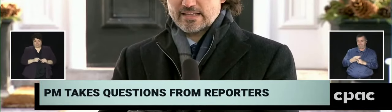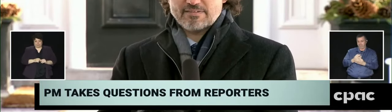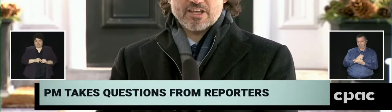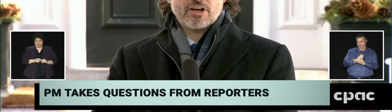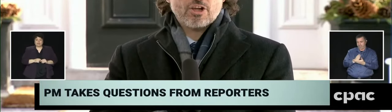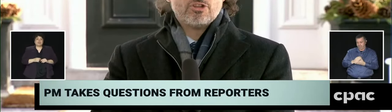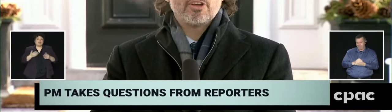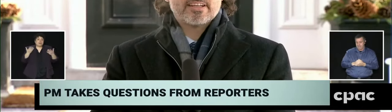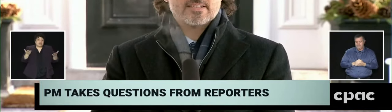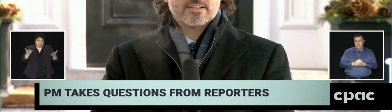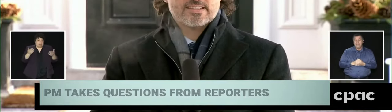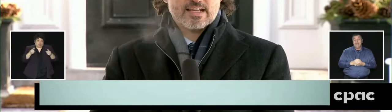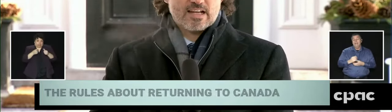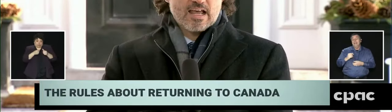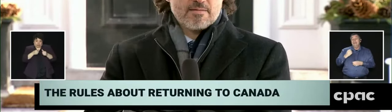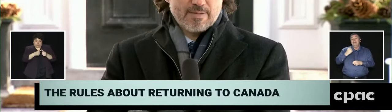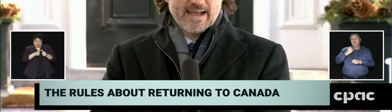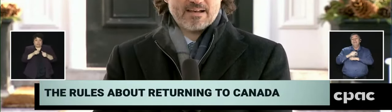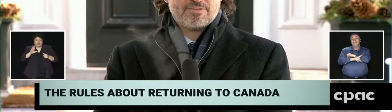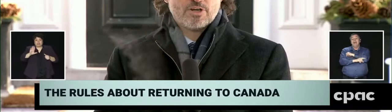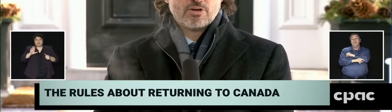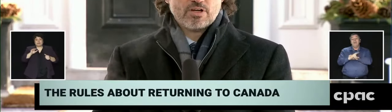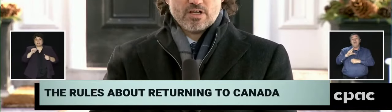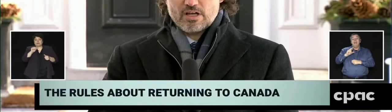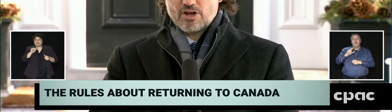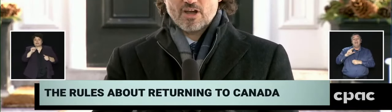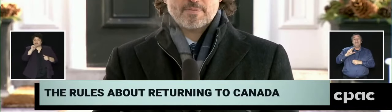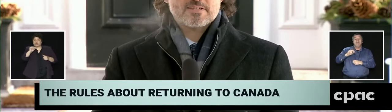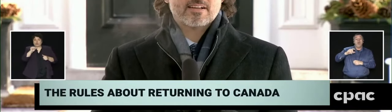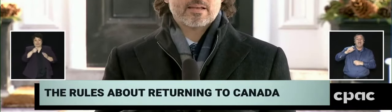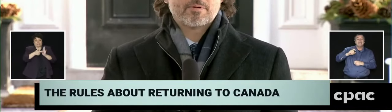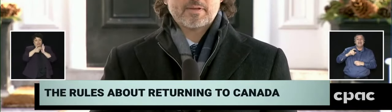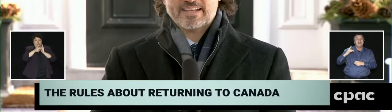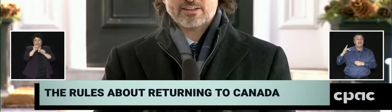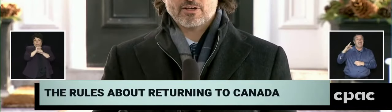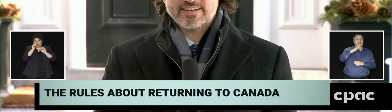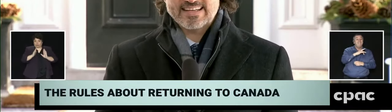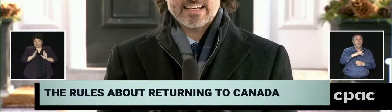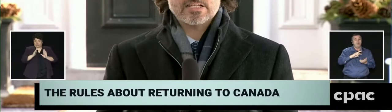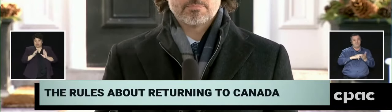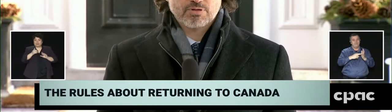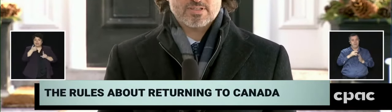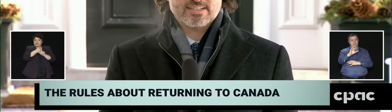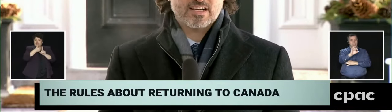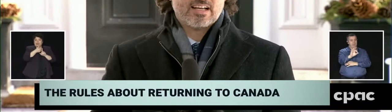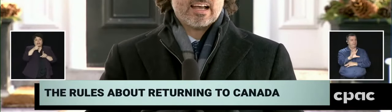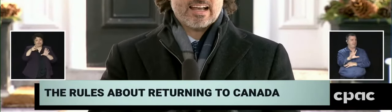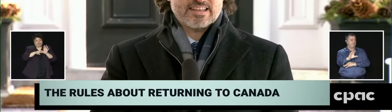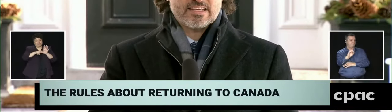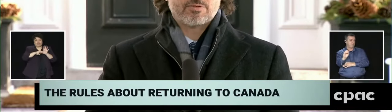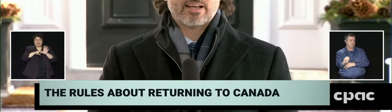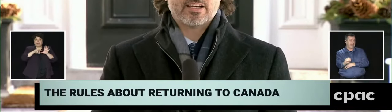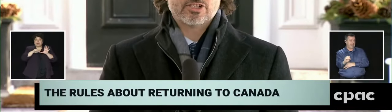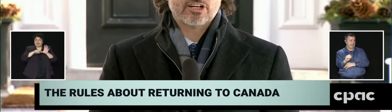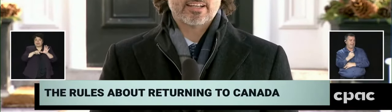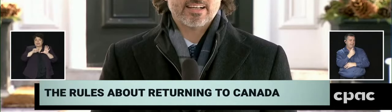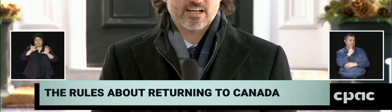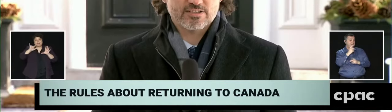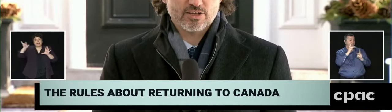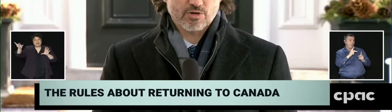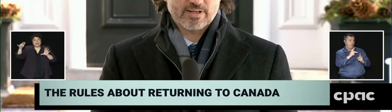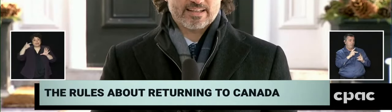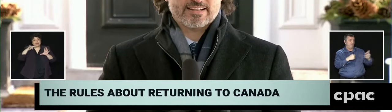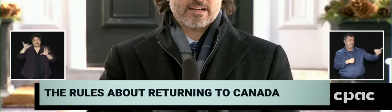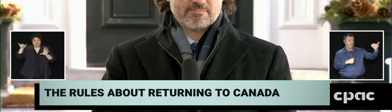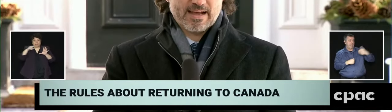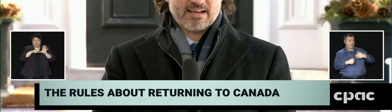les travailleurs non essentiels par avion représente à peu près 95% des voyageurs qui